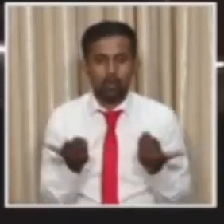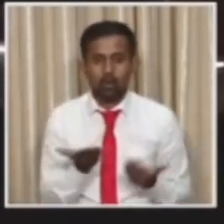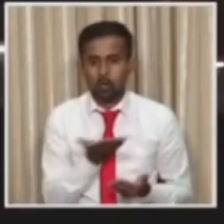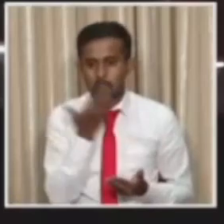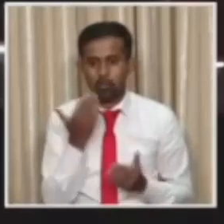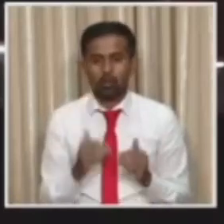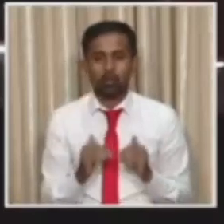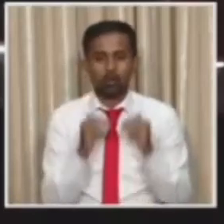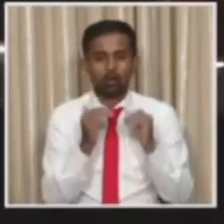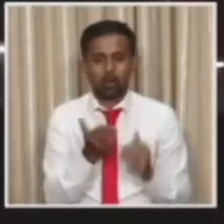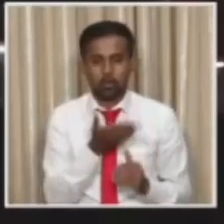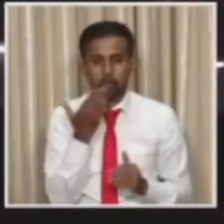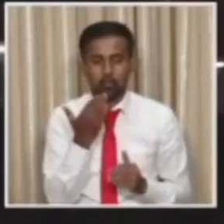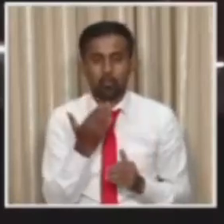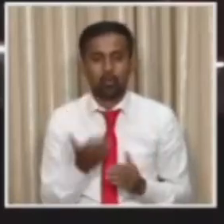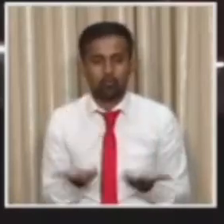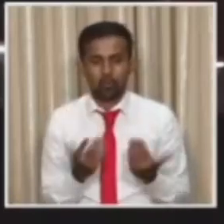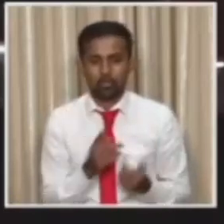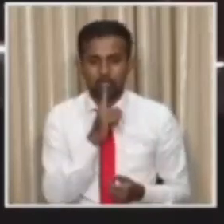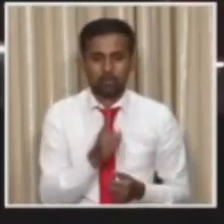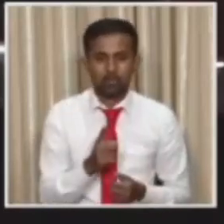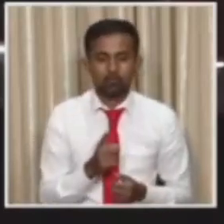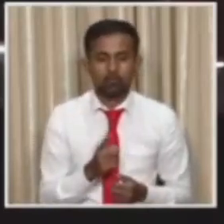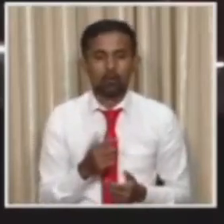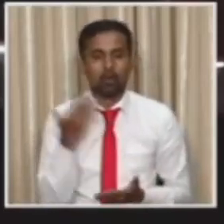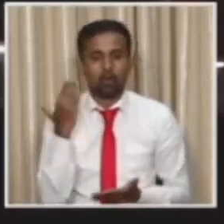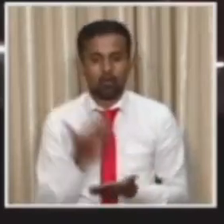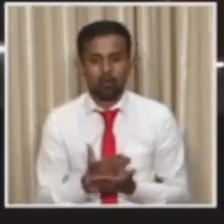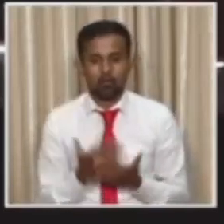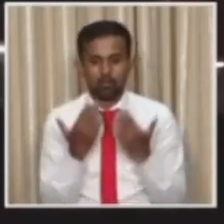අපේ රට දියුණු කරන්න පුළුවන්. ඒ තැනටපත් වේවා කියලා ප්‍රාර්ථනා කරමින් මගේ වචන ස්වල්ප අවසන් කරනවා. ස්තුතියි.